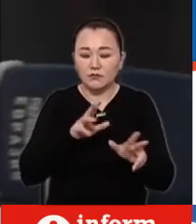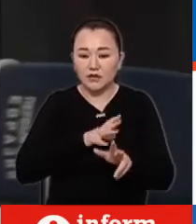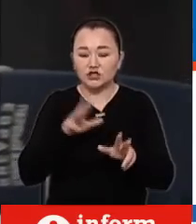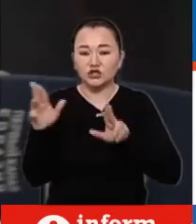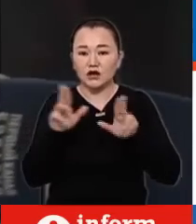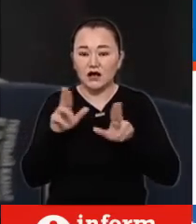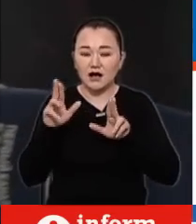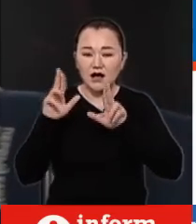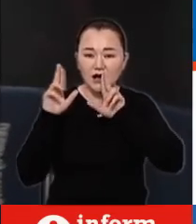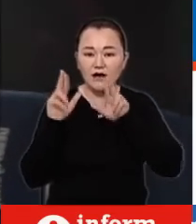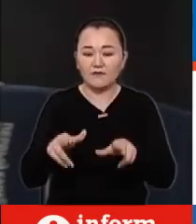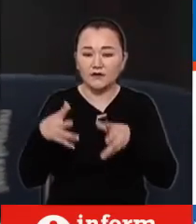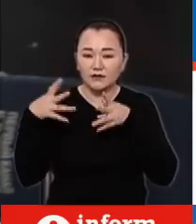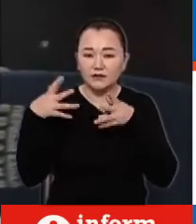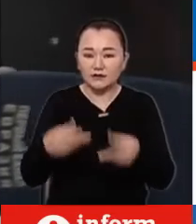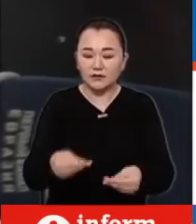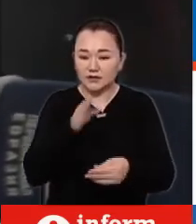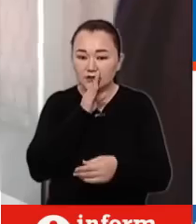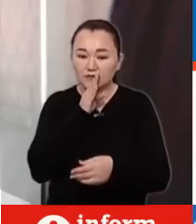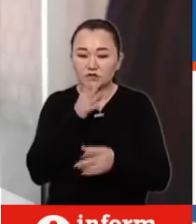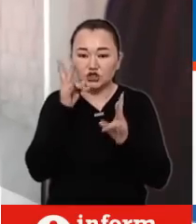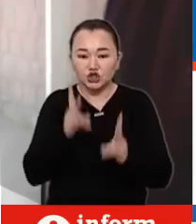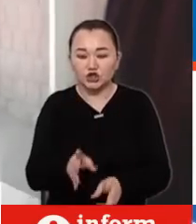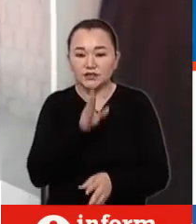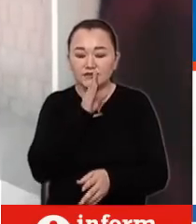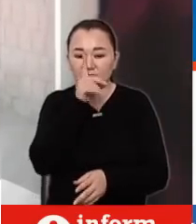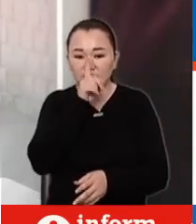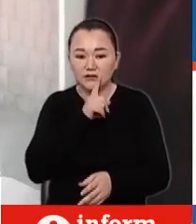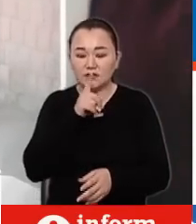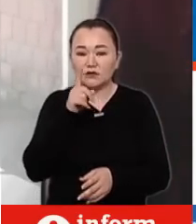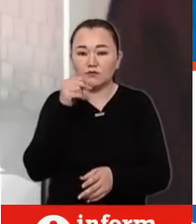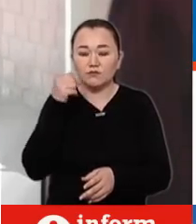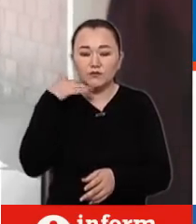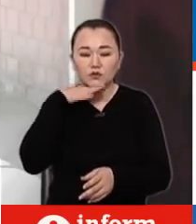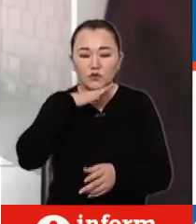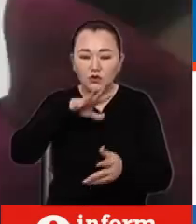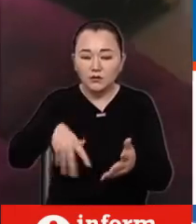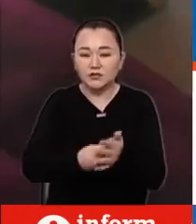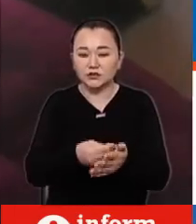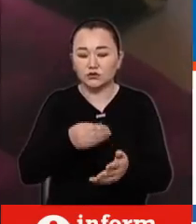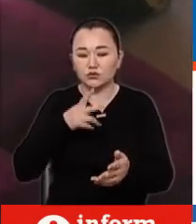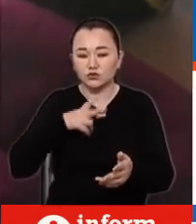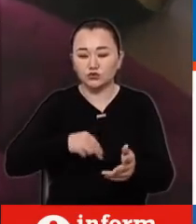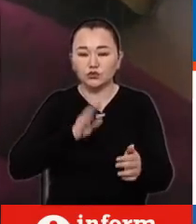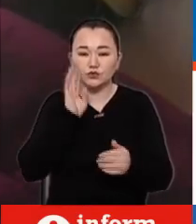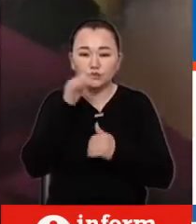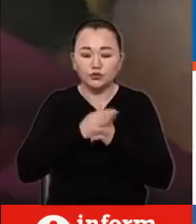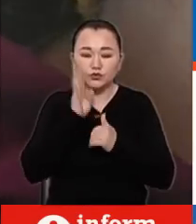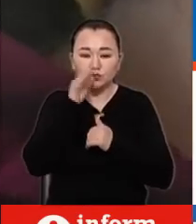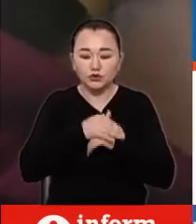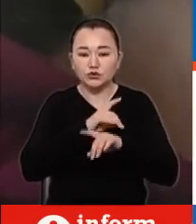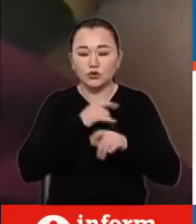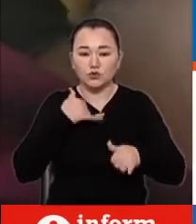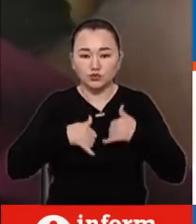шкаф қыздың үстіне құлапты. Ал зардап шеккен оқушының ата-анасы айына қыруар қаржы төлеп, қызымызды таңнан кешке дейін ұстаздарға